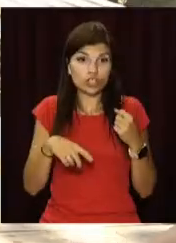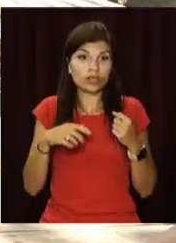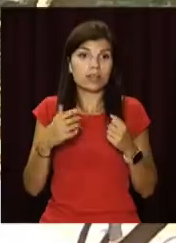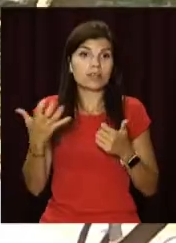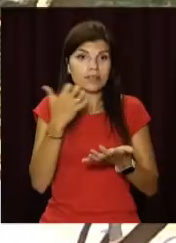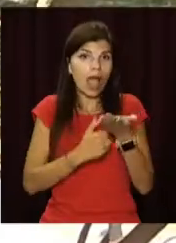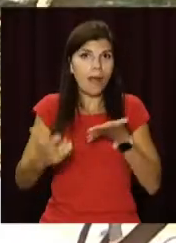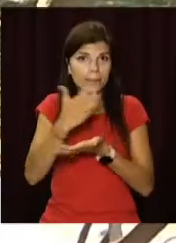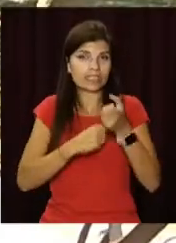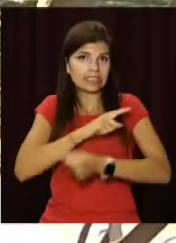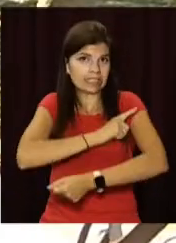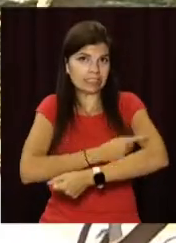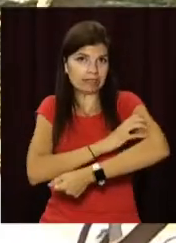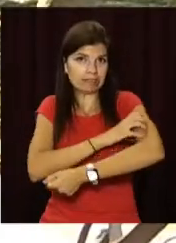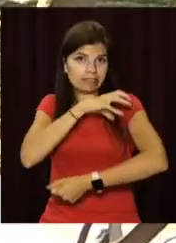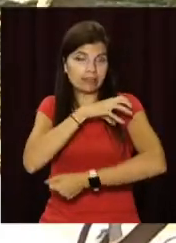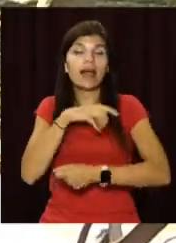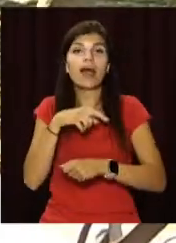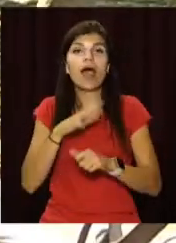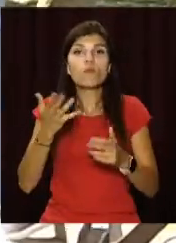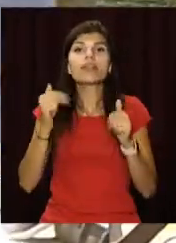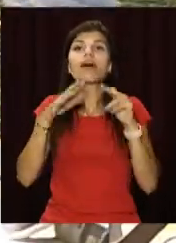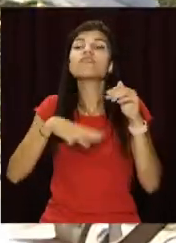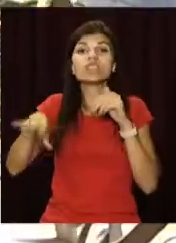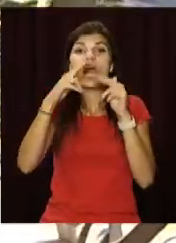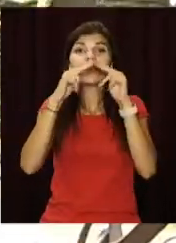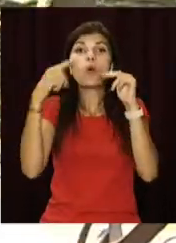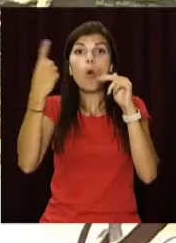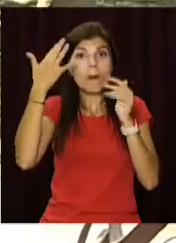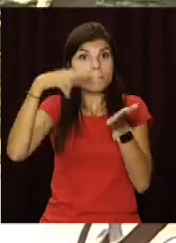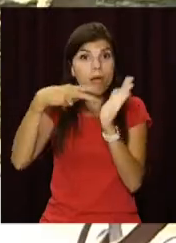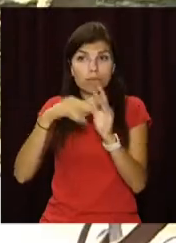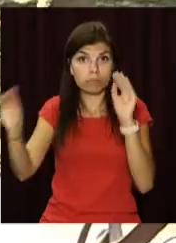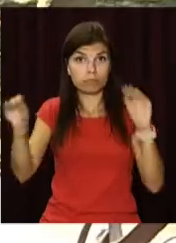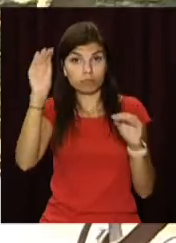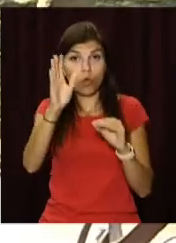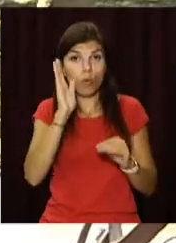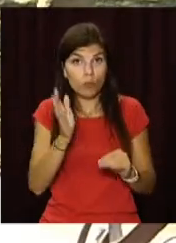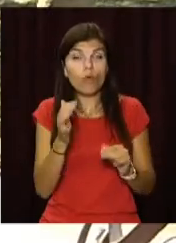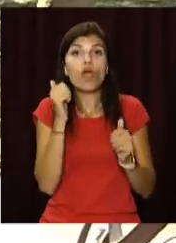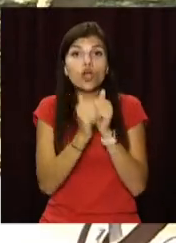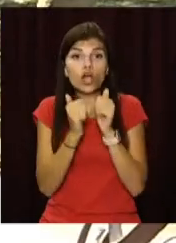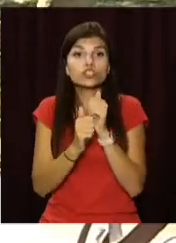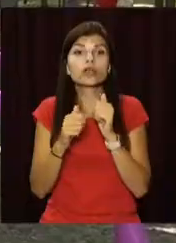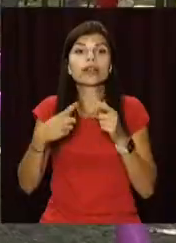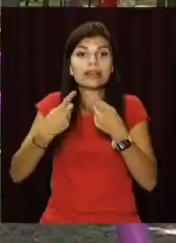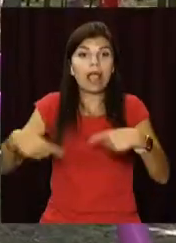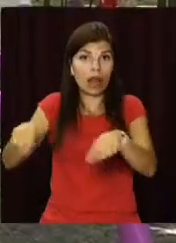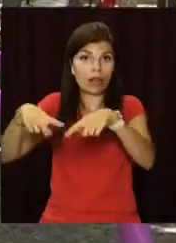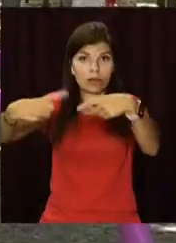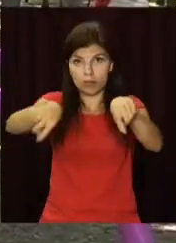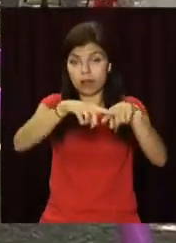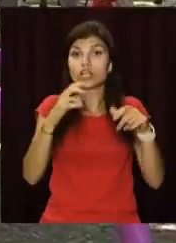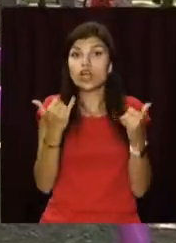набиратися сил. Такі локації будуть відкриті по всій Дніпропетровській області, у кожній територіальній громаді. Зараз